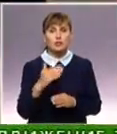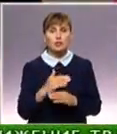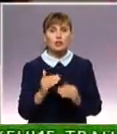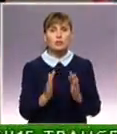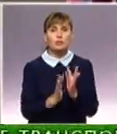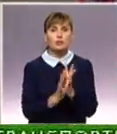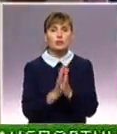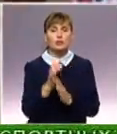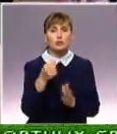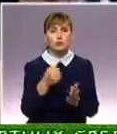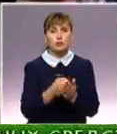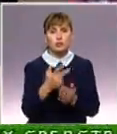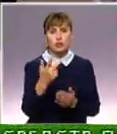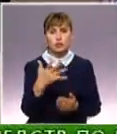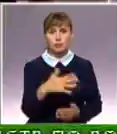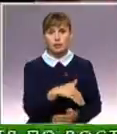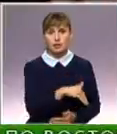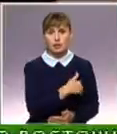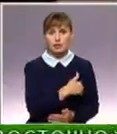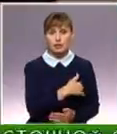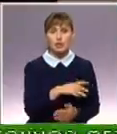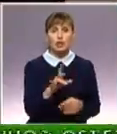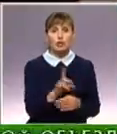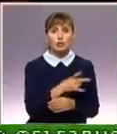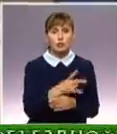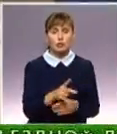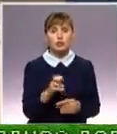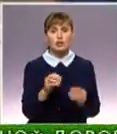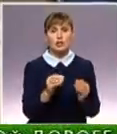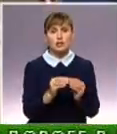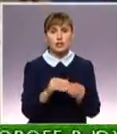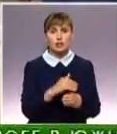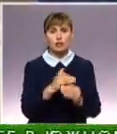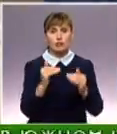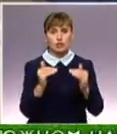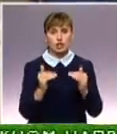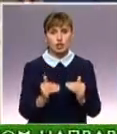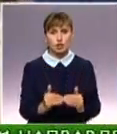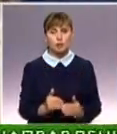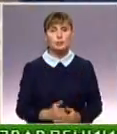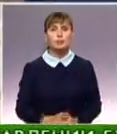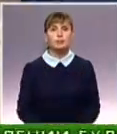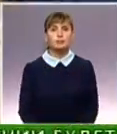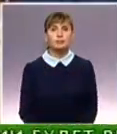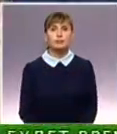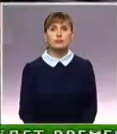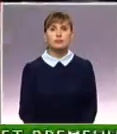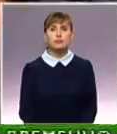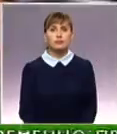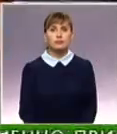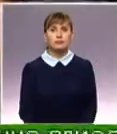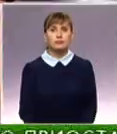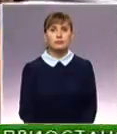повышение до 35 градусов, а ночью лишь на 10 градусов ниже. Айбану Анарбаева, Рашид Шукуралиев, телеканал Алматы.